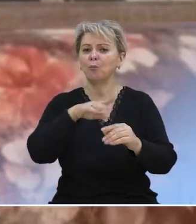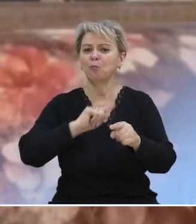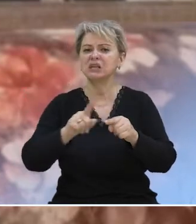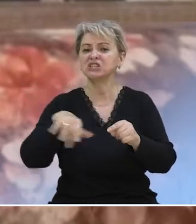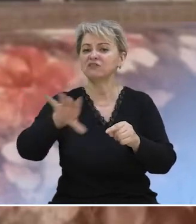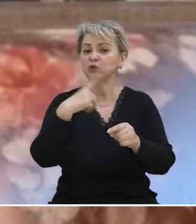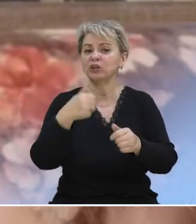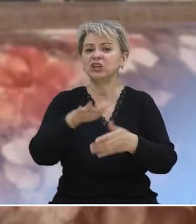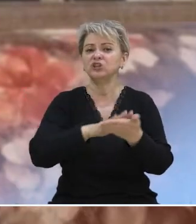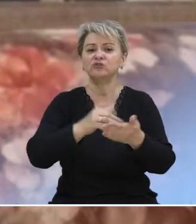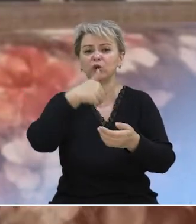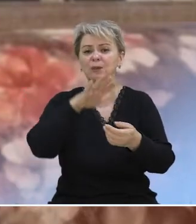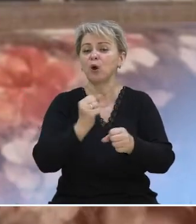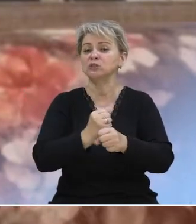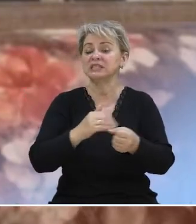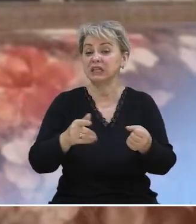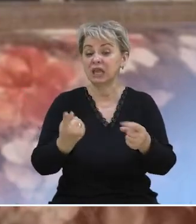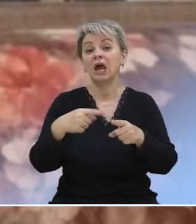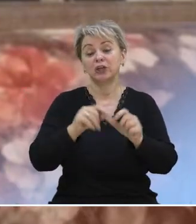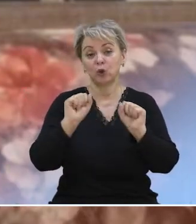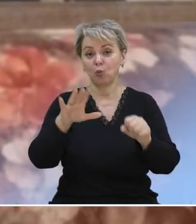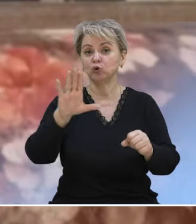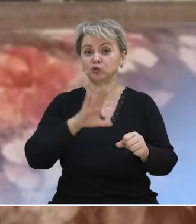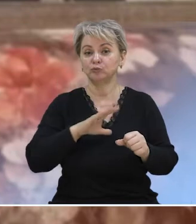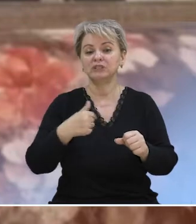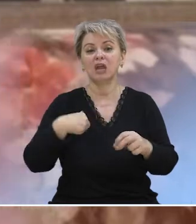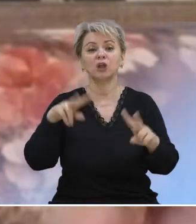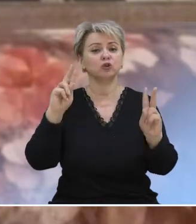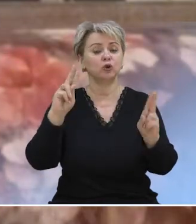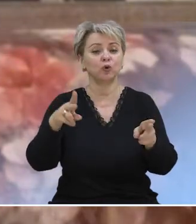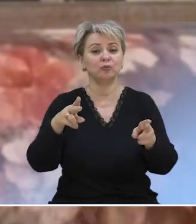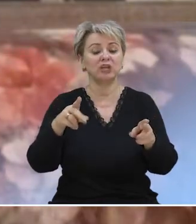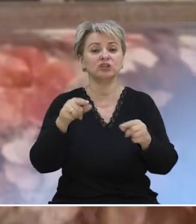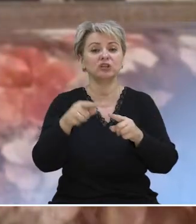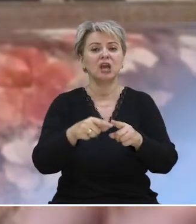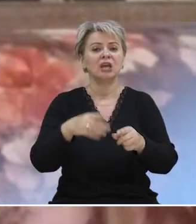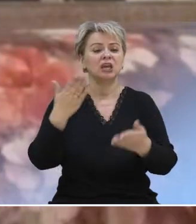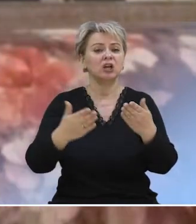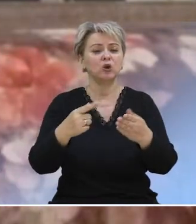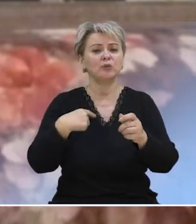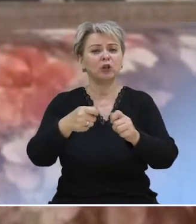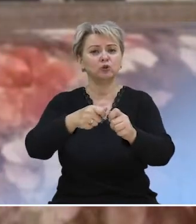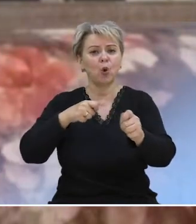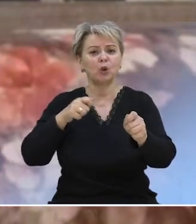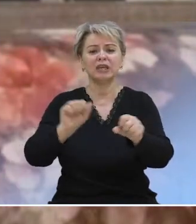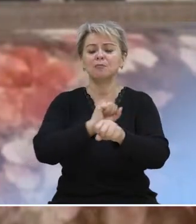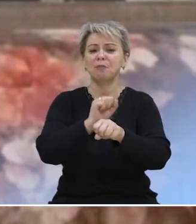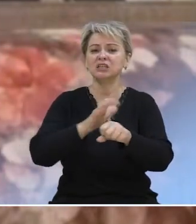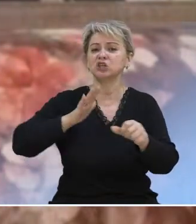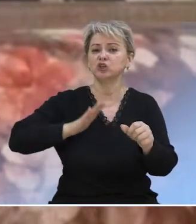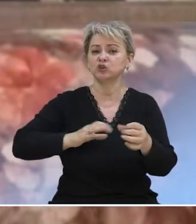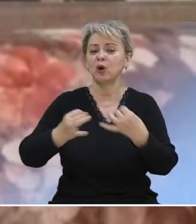быть, я тараторю, я не могу с этим ничего сделать, помогите мне с этим справиться. Это может быть, я не умею держать или слишком длительные